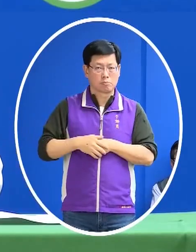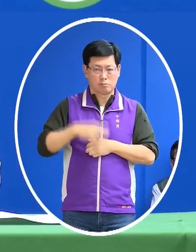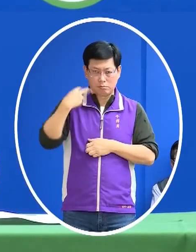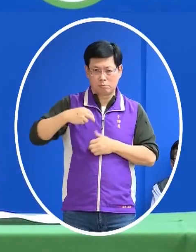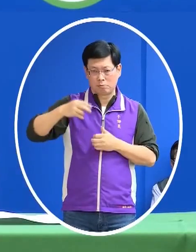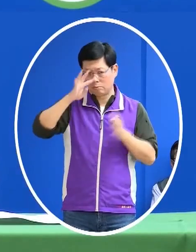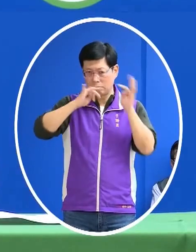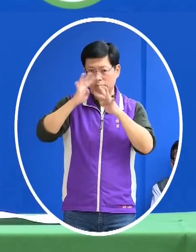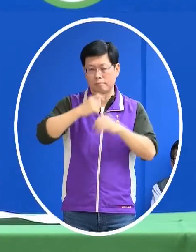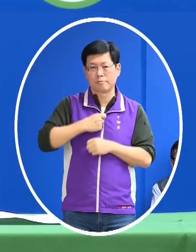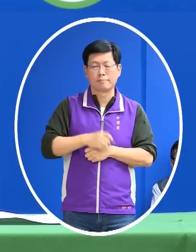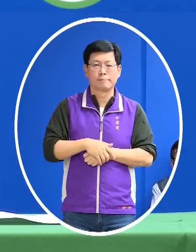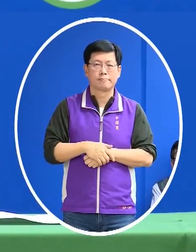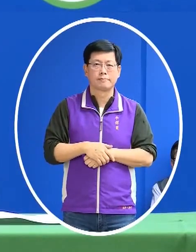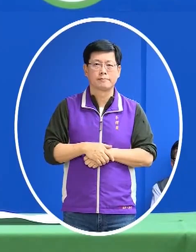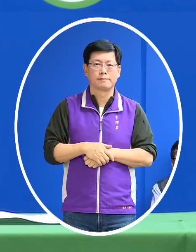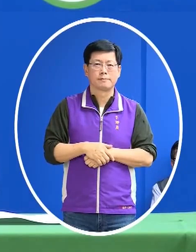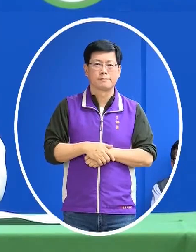做进一步的调查。